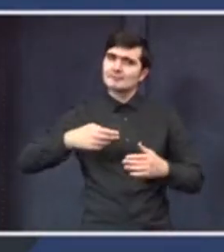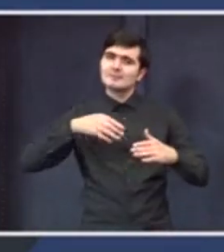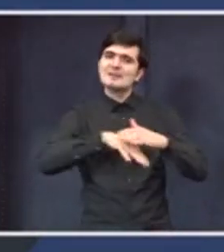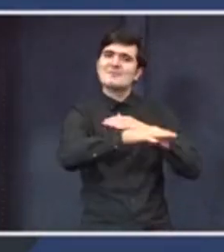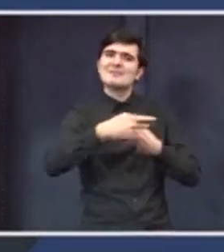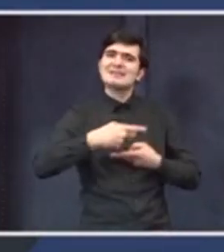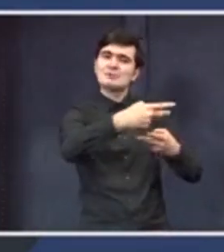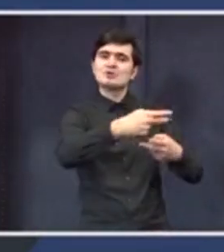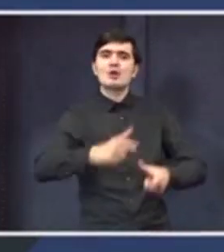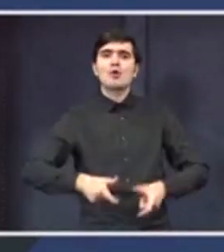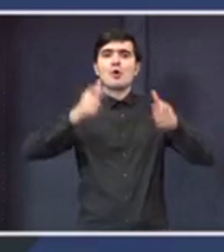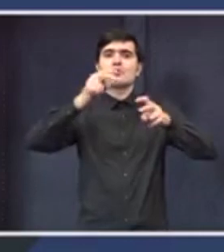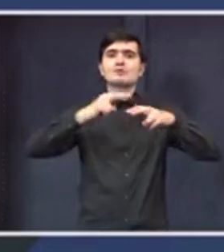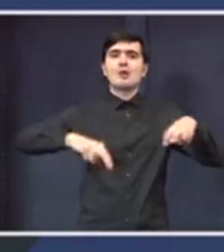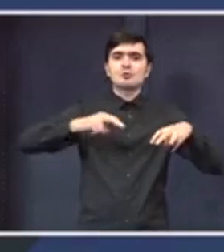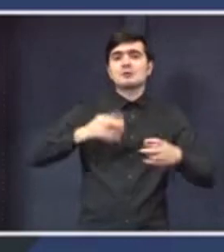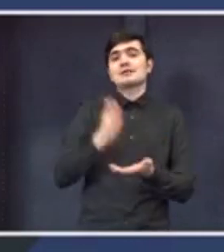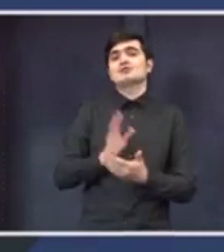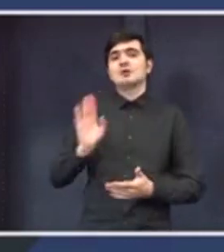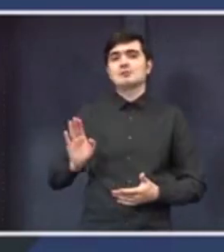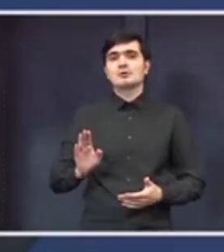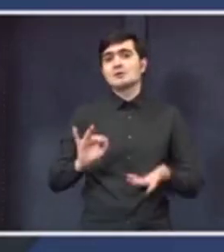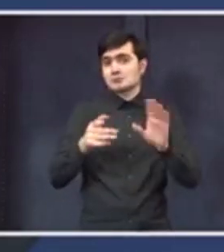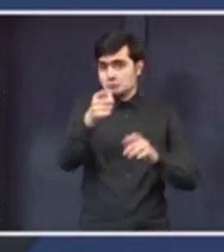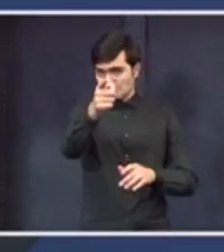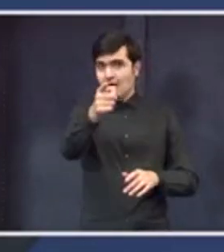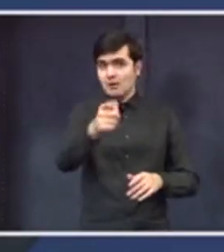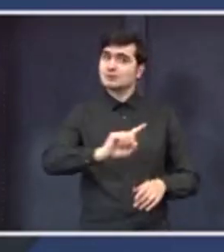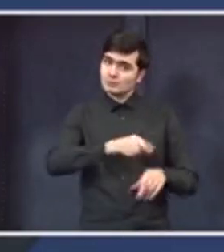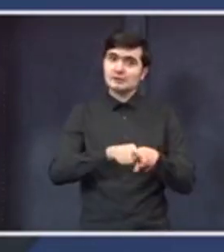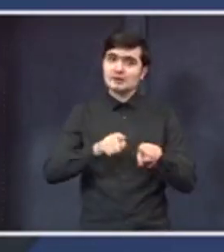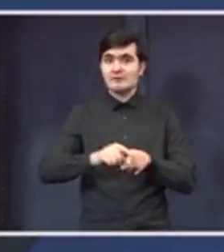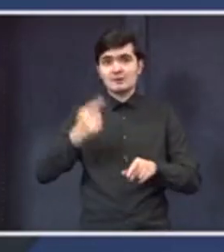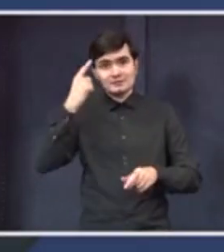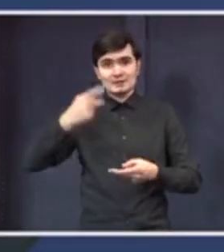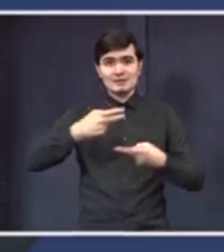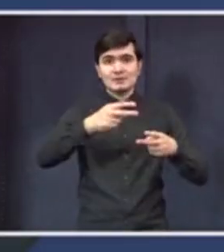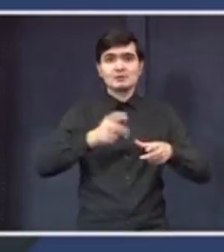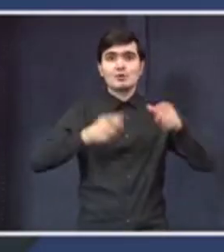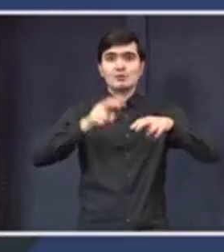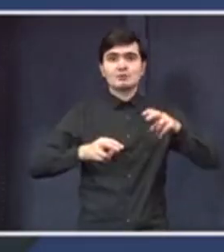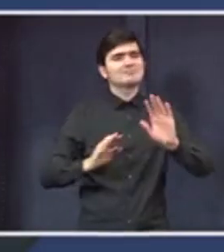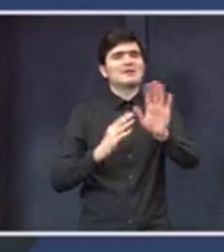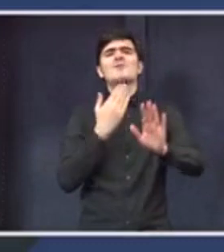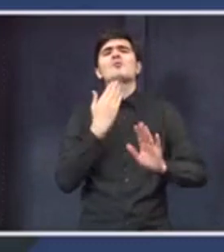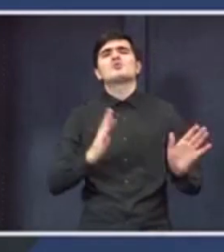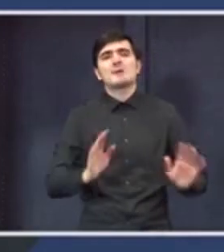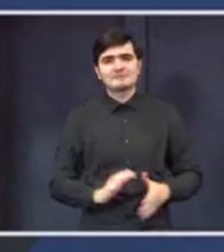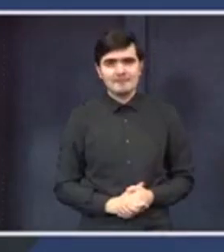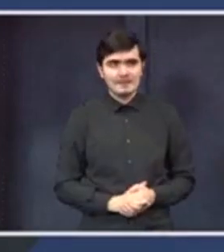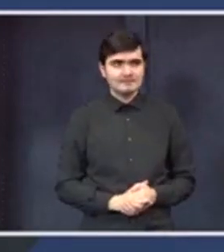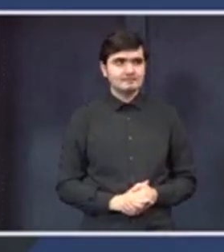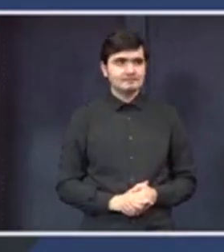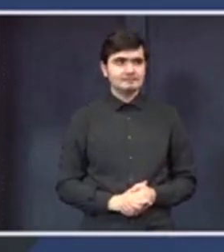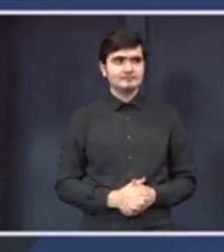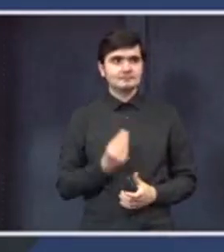dar este decizia la domnia sa. Există varianta să trimiteți dumneavoastră corpul de control la Timișoara? Mulțumesc. Gabriela